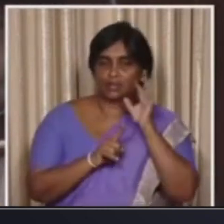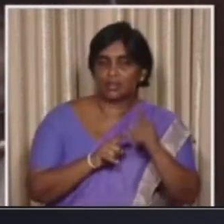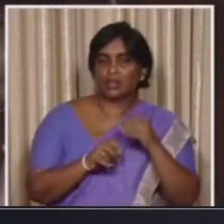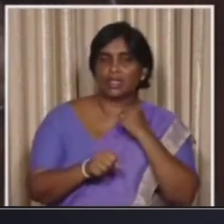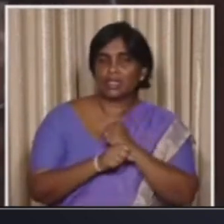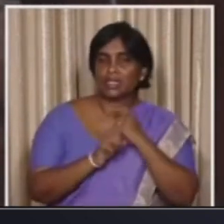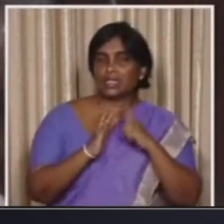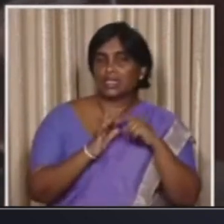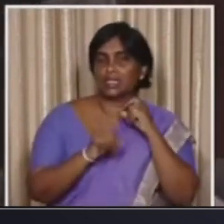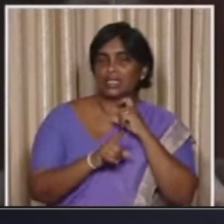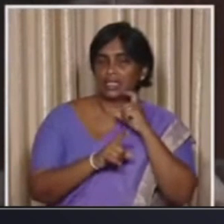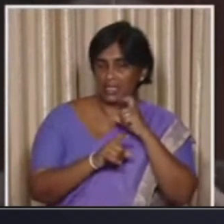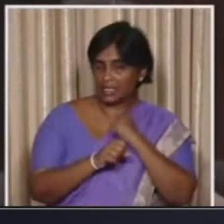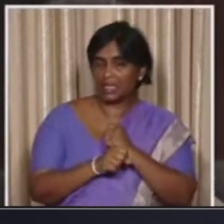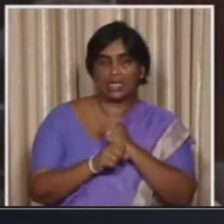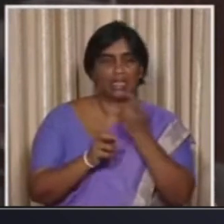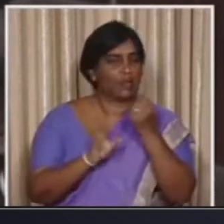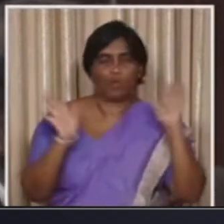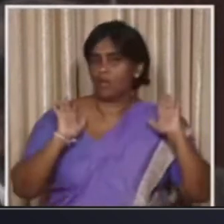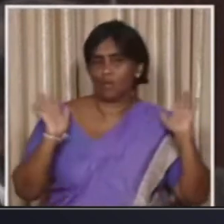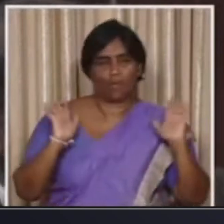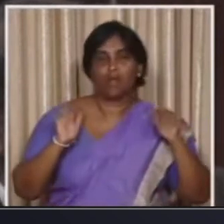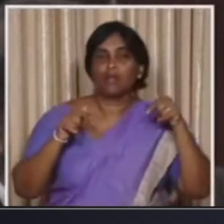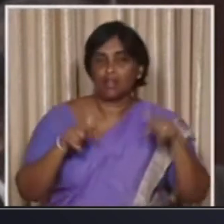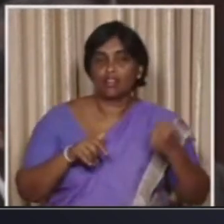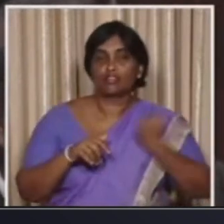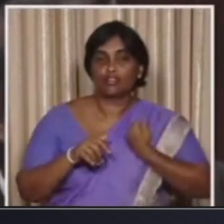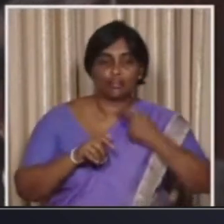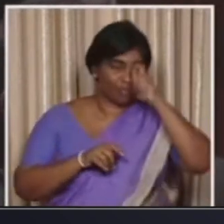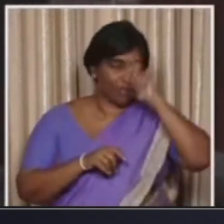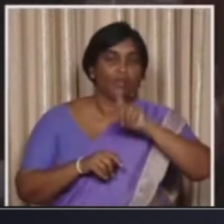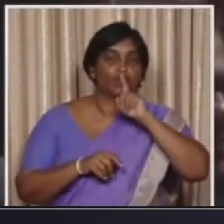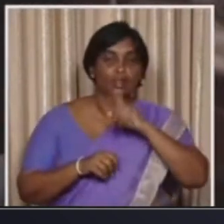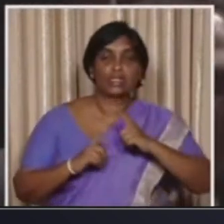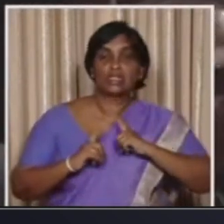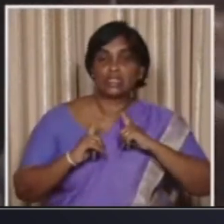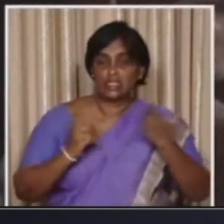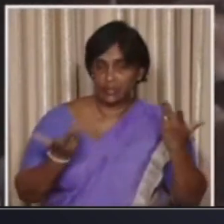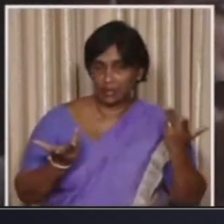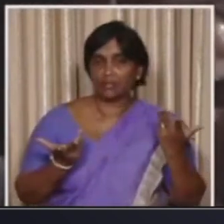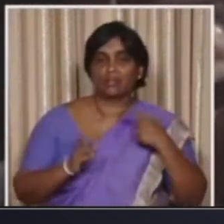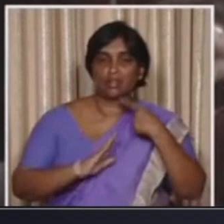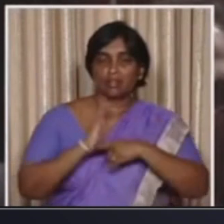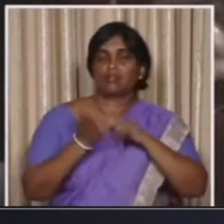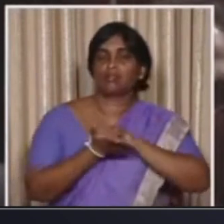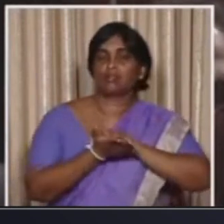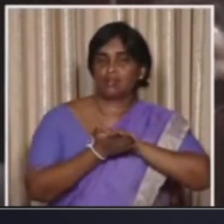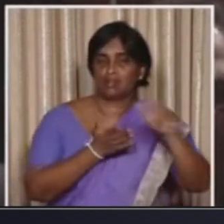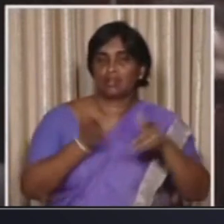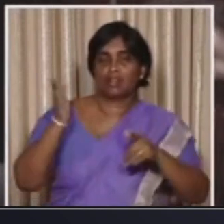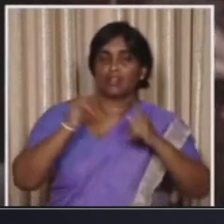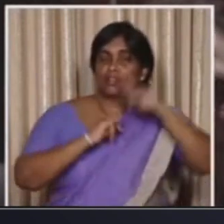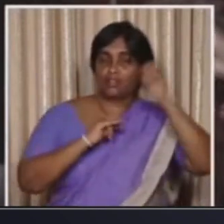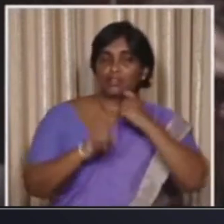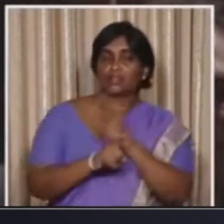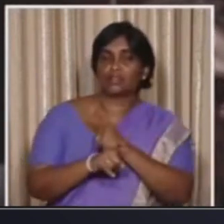ගිග් ආර්ථිකයක් ඕනේ නැහැ. ගිග් ආර්ථිකයක් ඕනේ නැහැ. අර දොස්තර මහතුරු කියනවා ජීවත් වෙන්න විදියක් නැහැ රට යනවා කියලා. අර